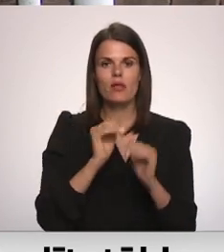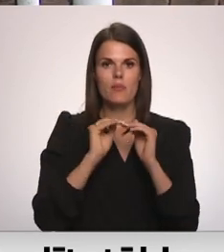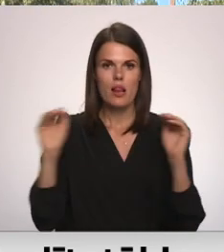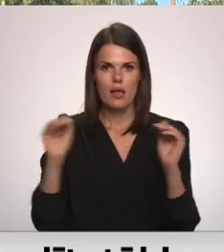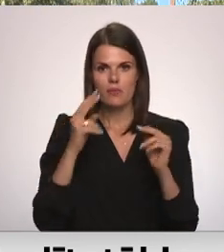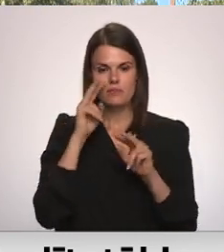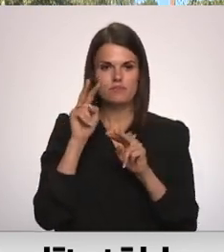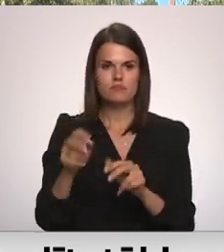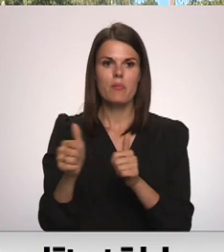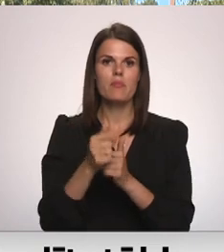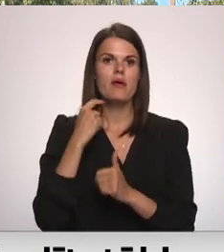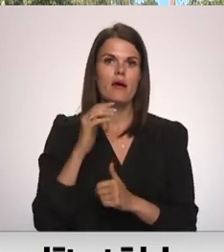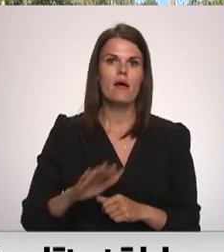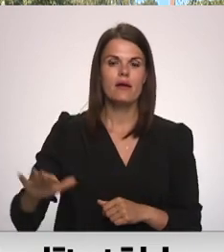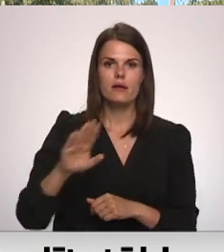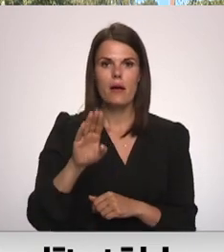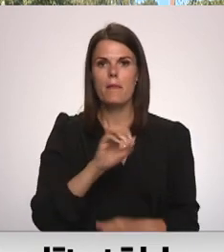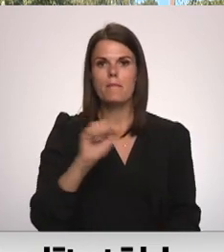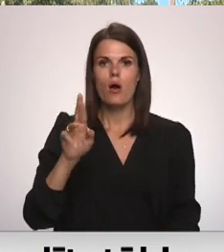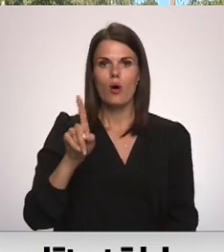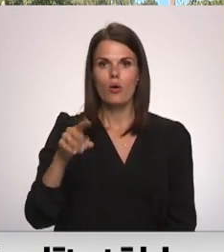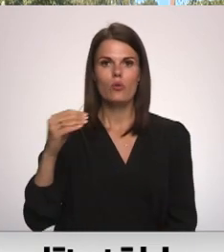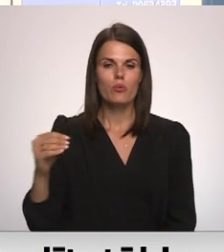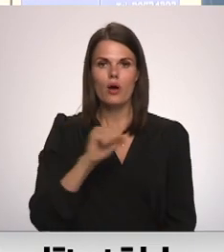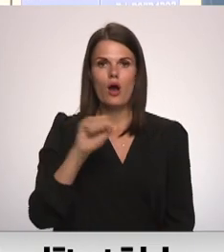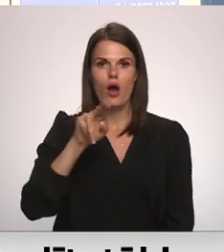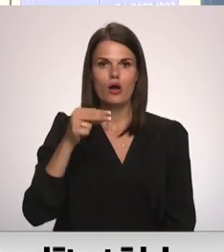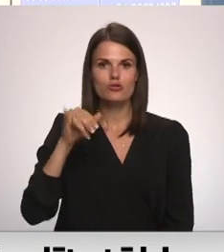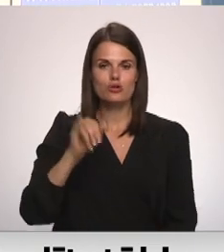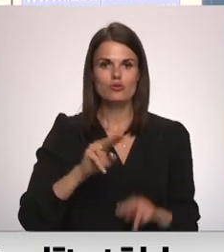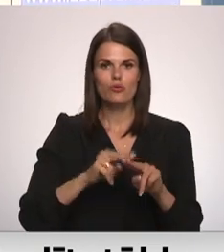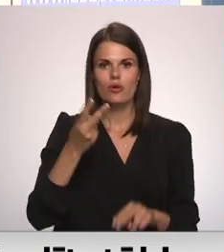līmenis novērots Pierīgā, Mārupē, Ādažos un Ķekavā šis